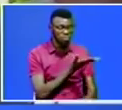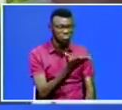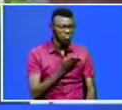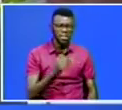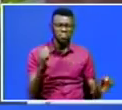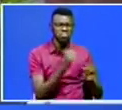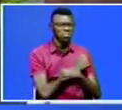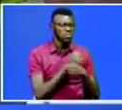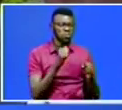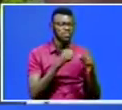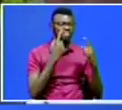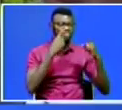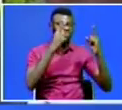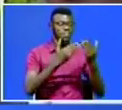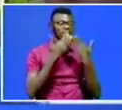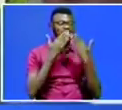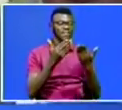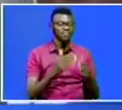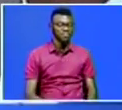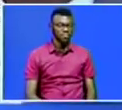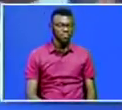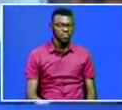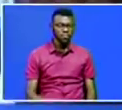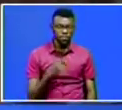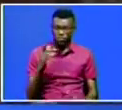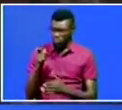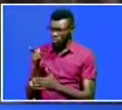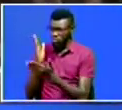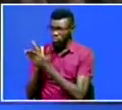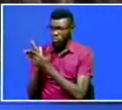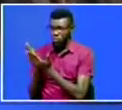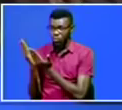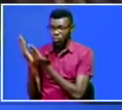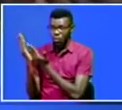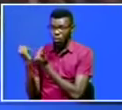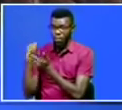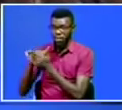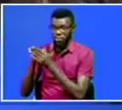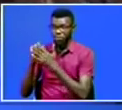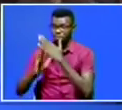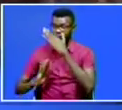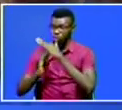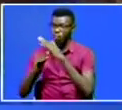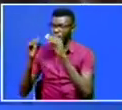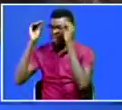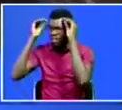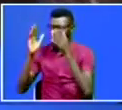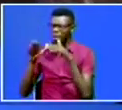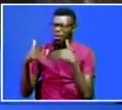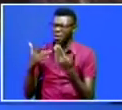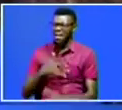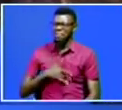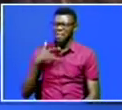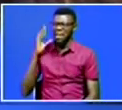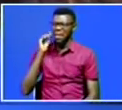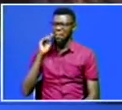here. They really thank them. Mm-hmm. Ulikuwa unatarajia labda kuwa kati ya wale bora zaidi, ama ulikuwa ushazoea